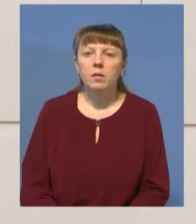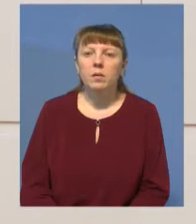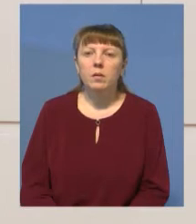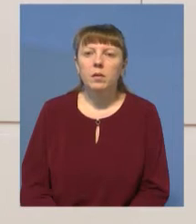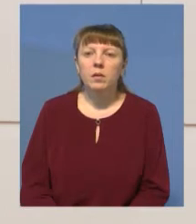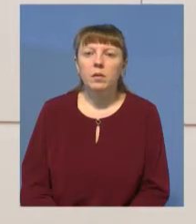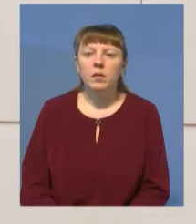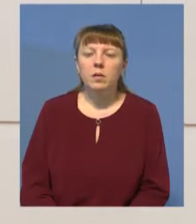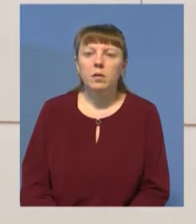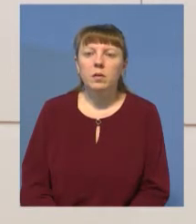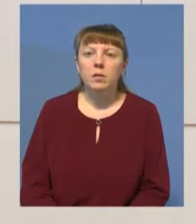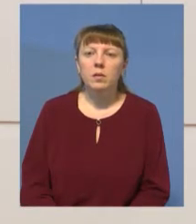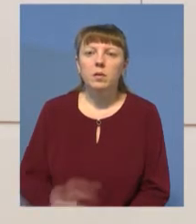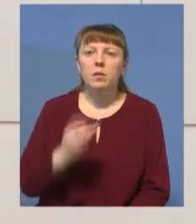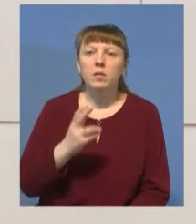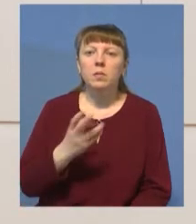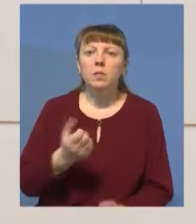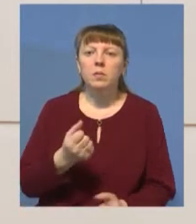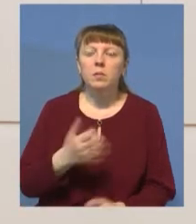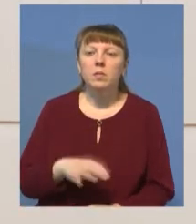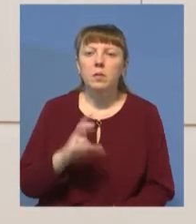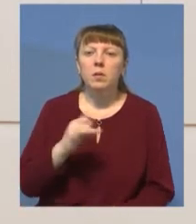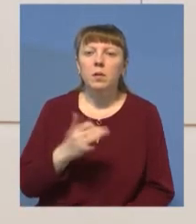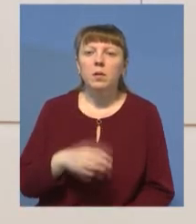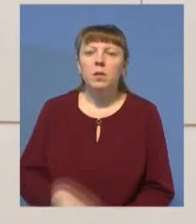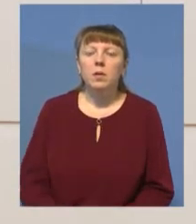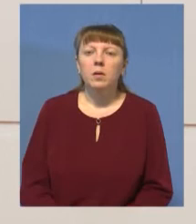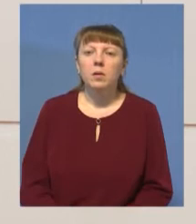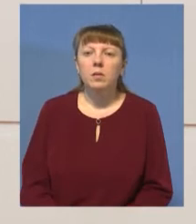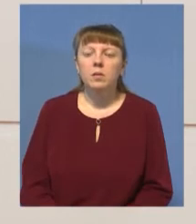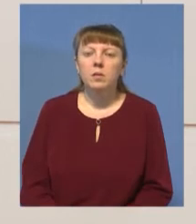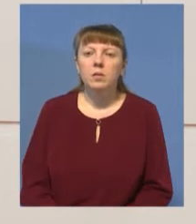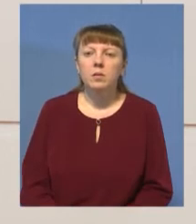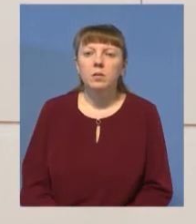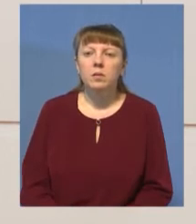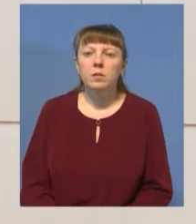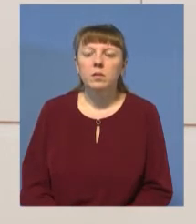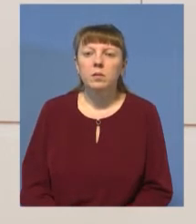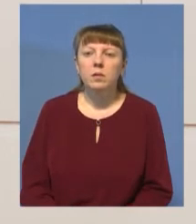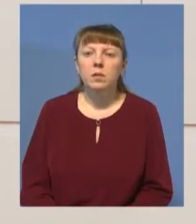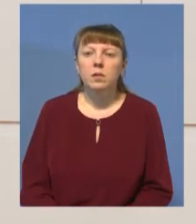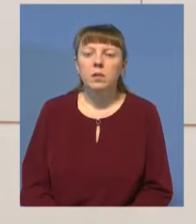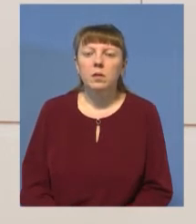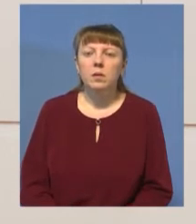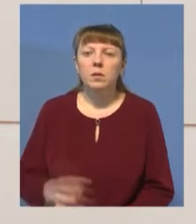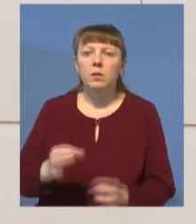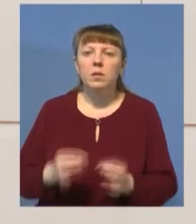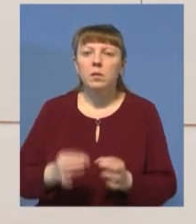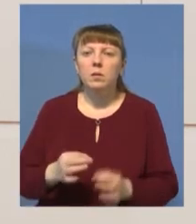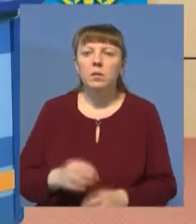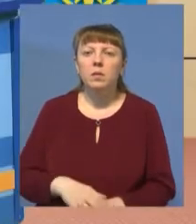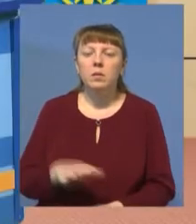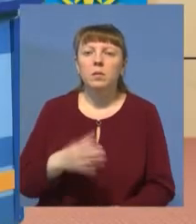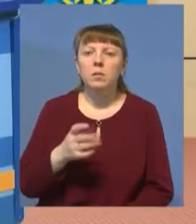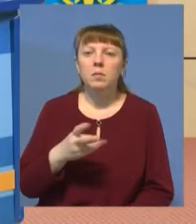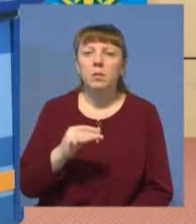принимает в производство своего суда. И по делу уже производятся все непосредственно судебные мероприятия. То